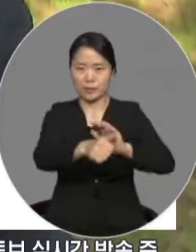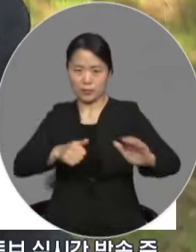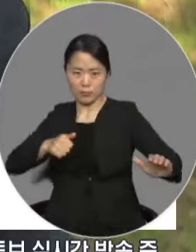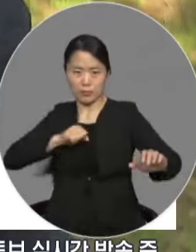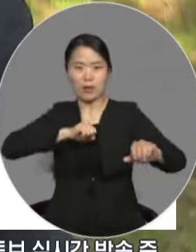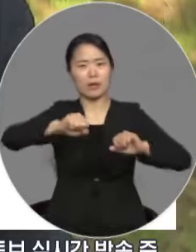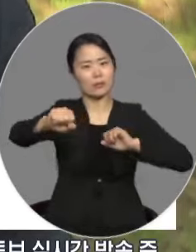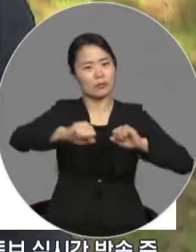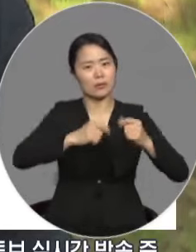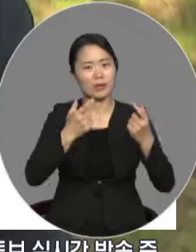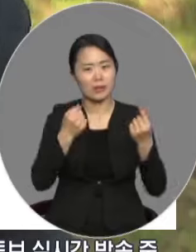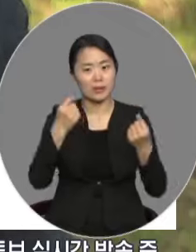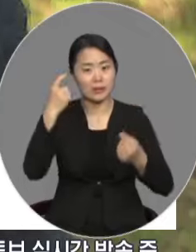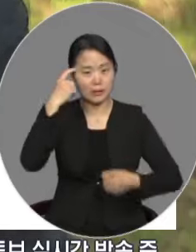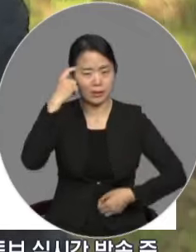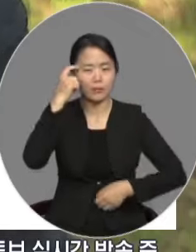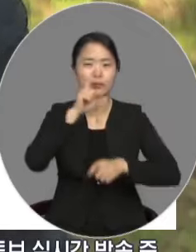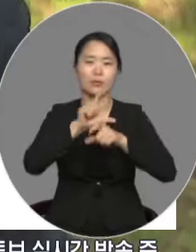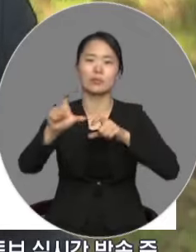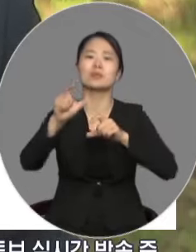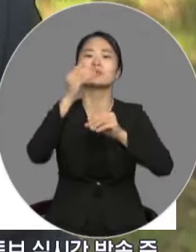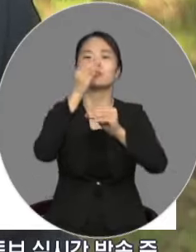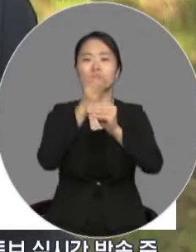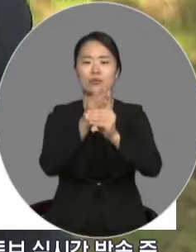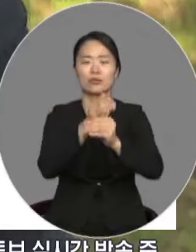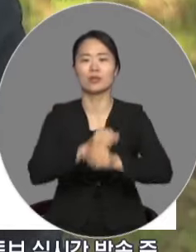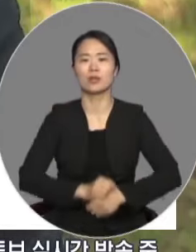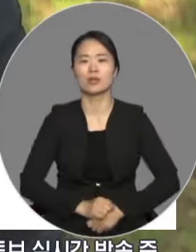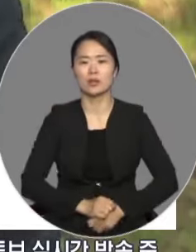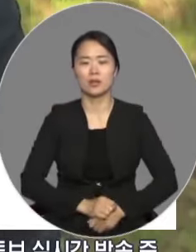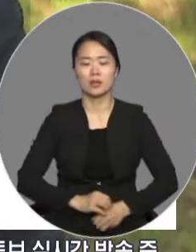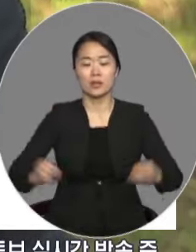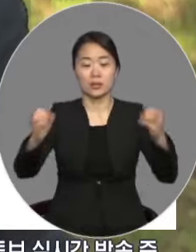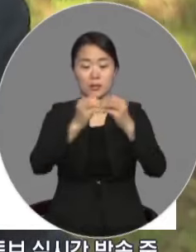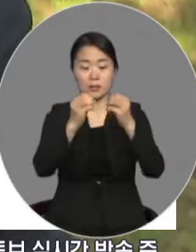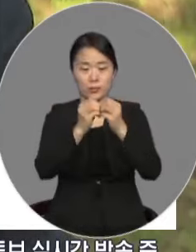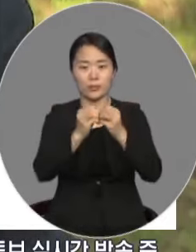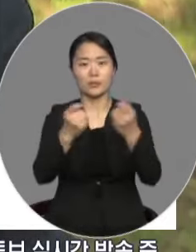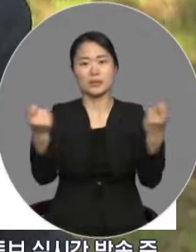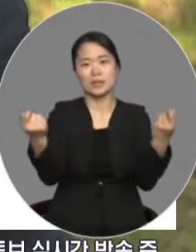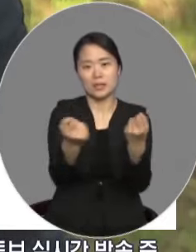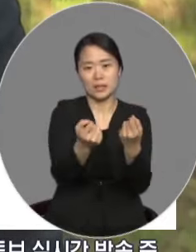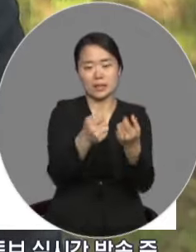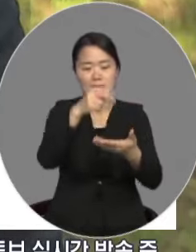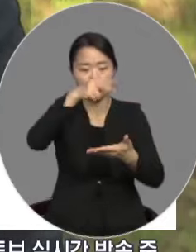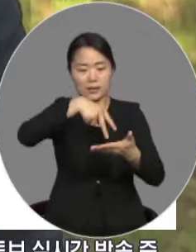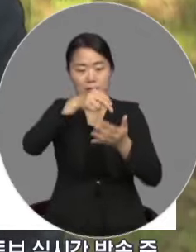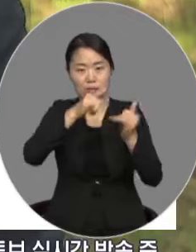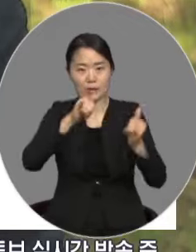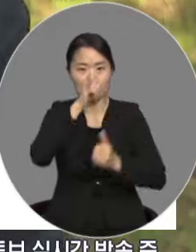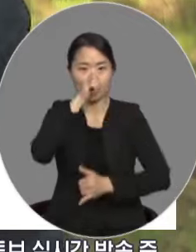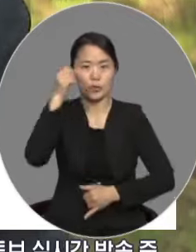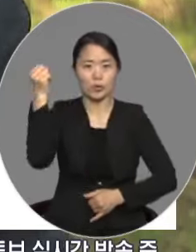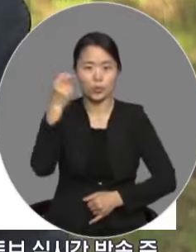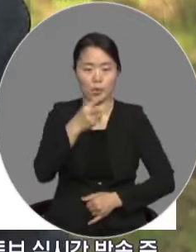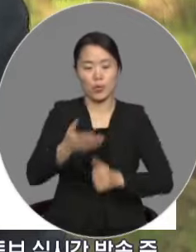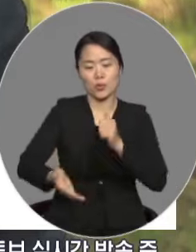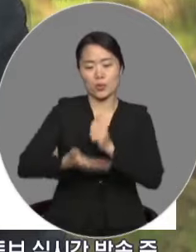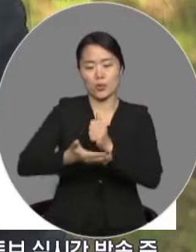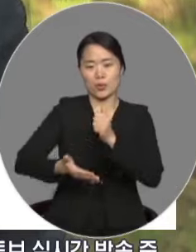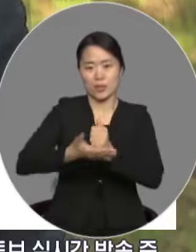활동을 하고 있는 게 아닌가라는 고민을 하고 있는데 여전히 단편소설을 읽는 사람들이 있고 또 그걸